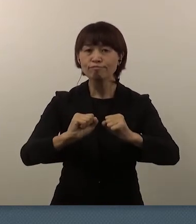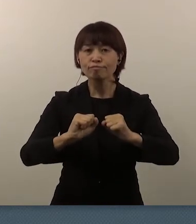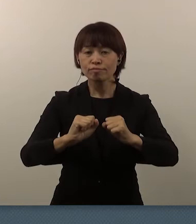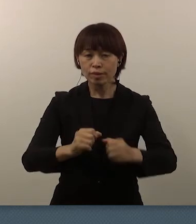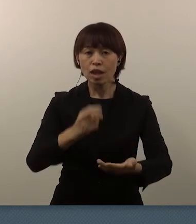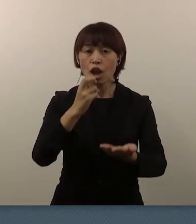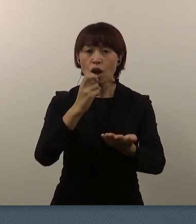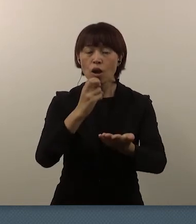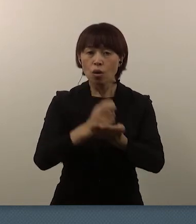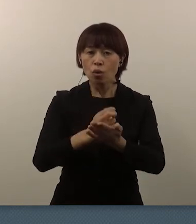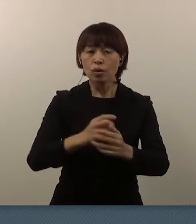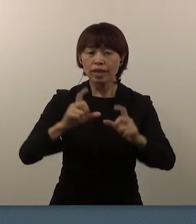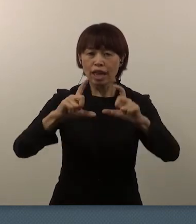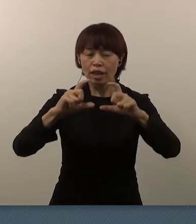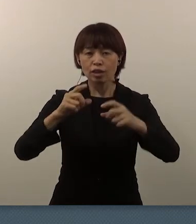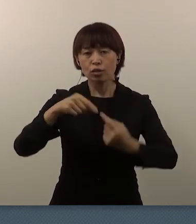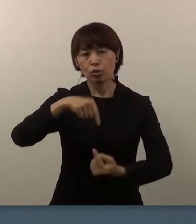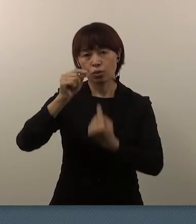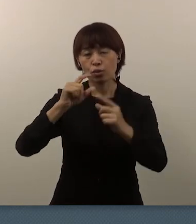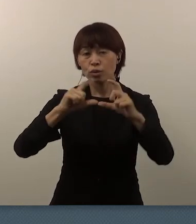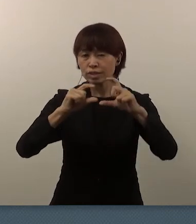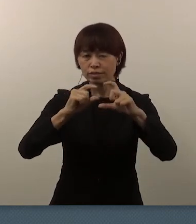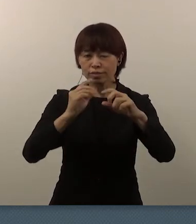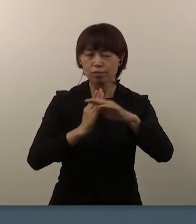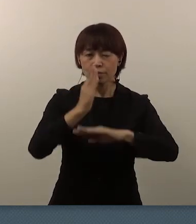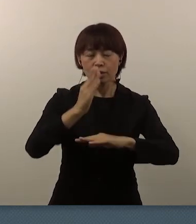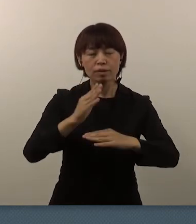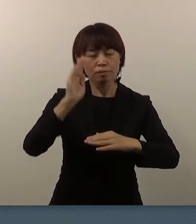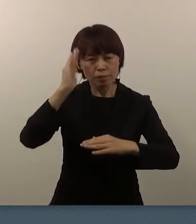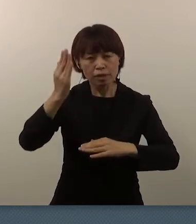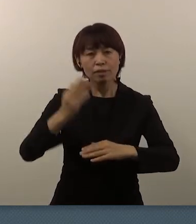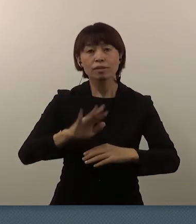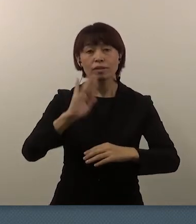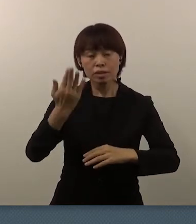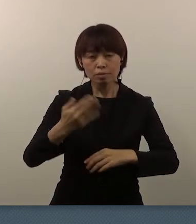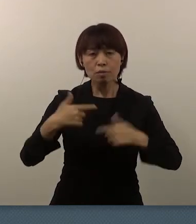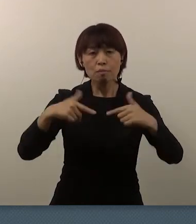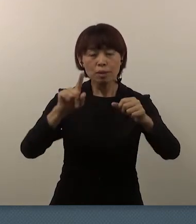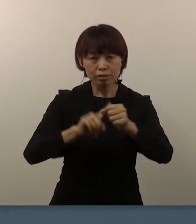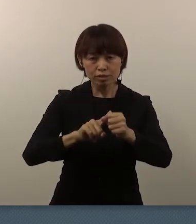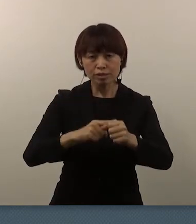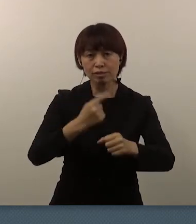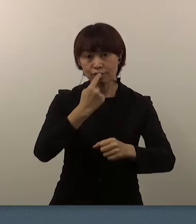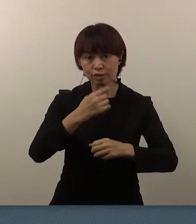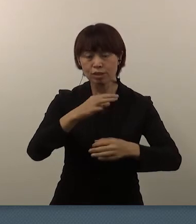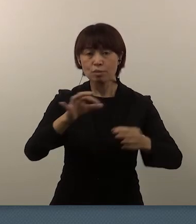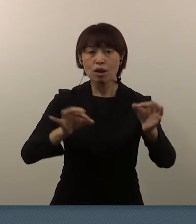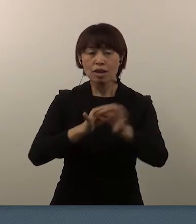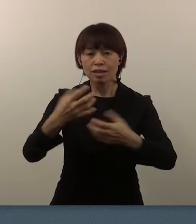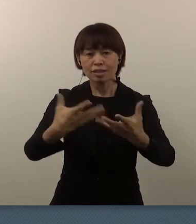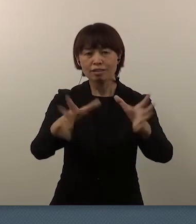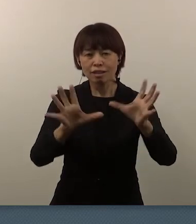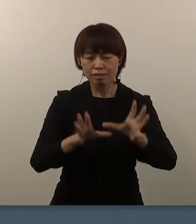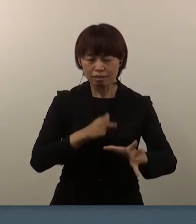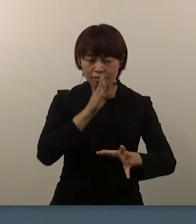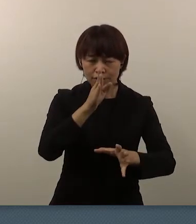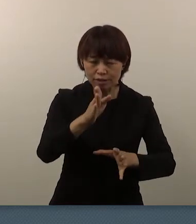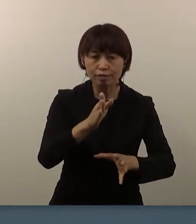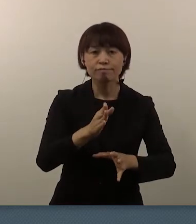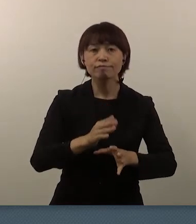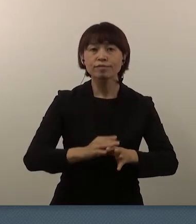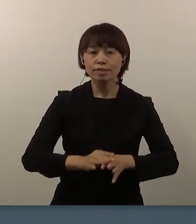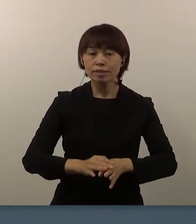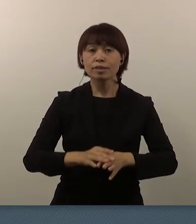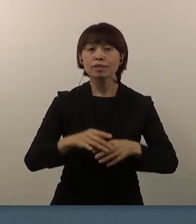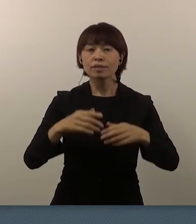めでは達しないけれども進めていこうということで、毎年私自身も経済団体の方々にお願いをしてきて、少しずつ